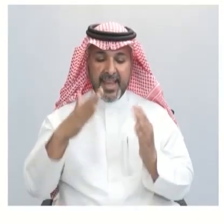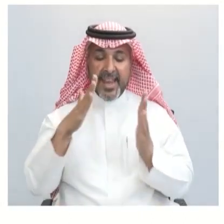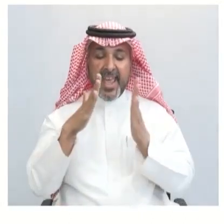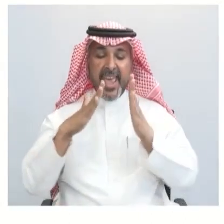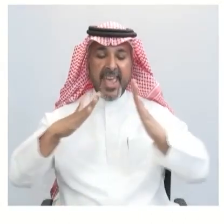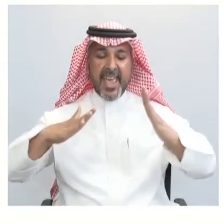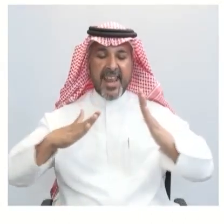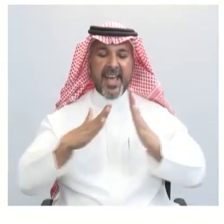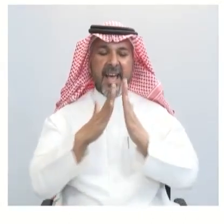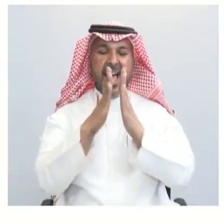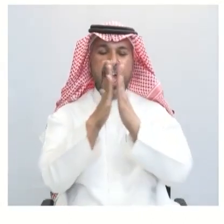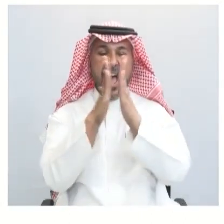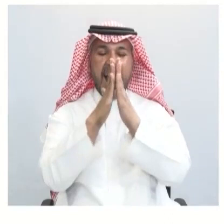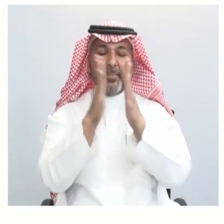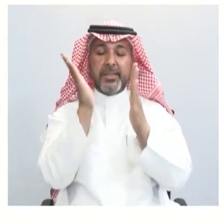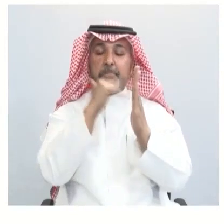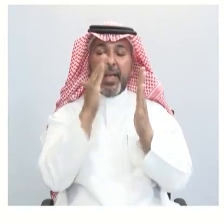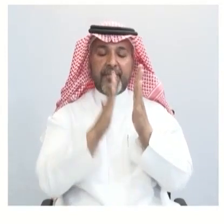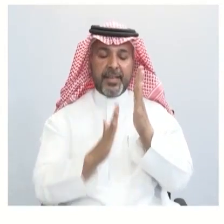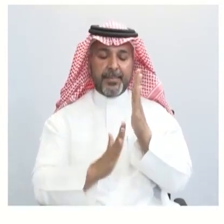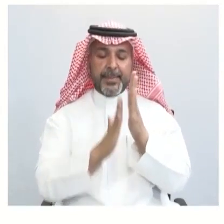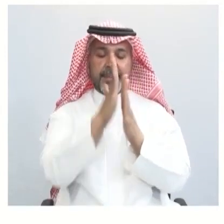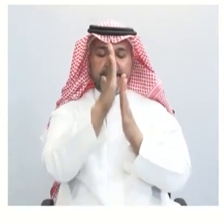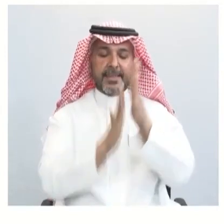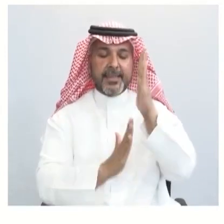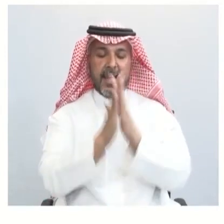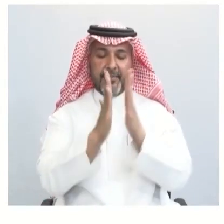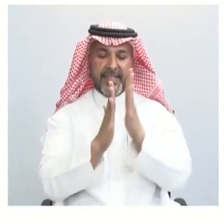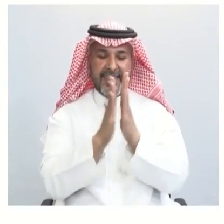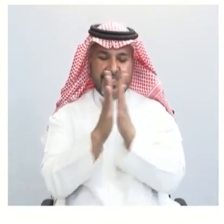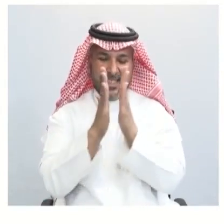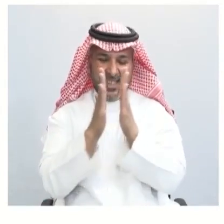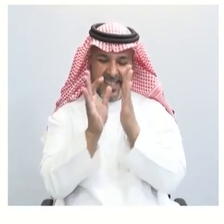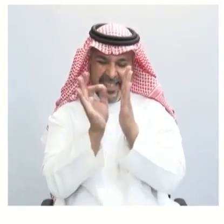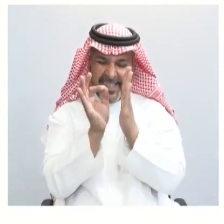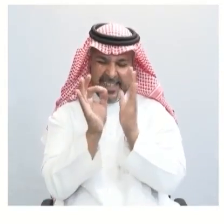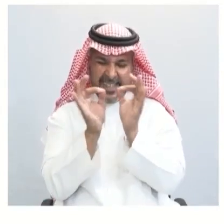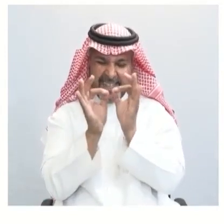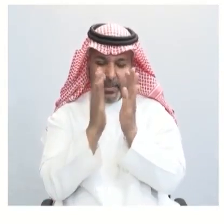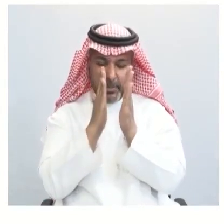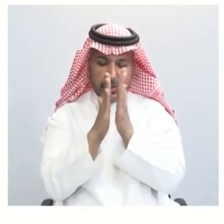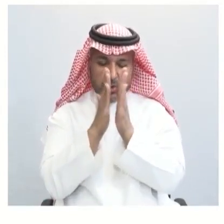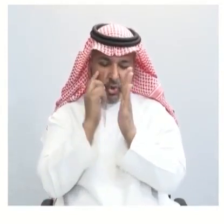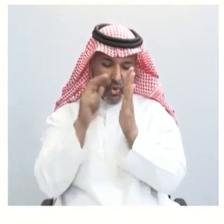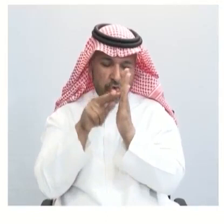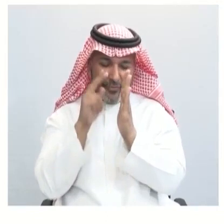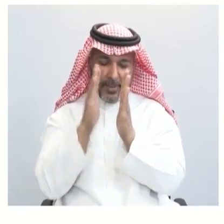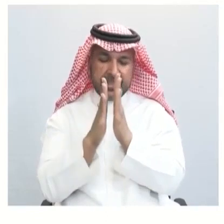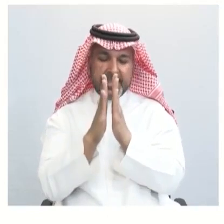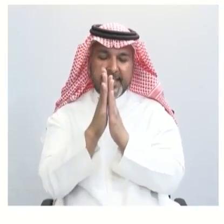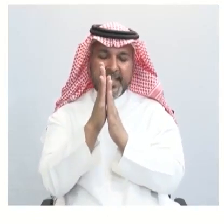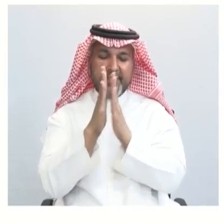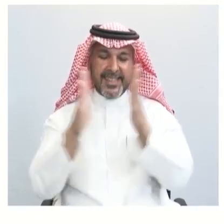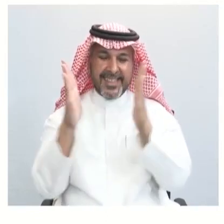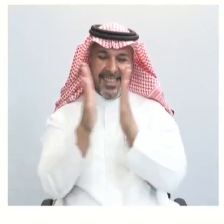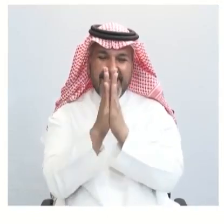نقطع اللي هو محور اكس نمد الخط بحيث يكون في مسافه قليله جدا بين